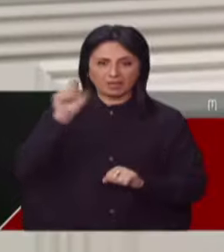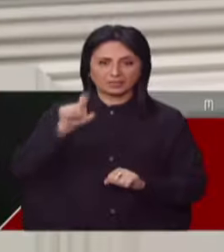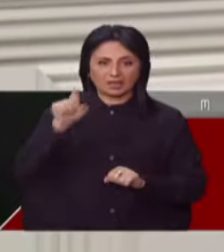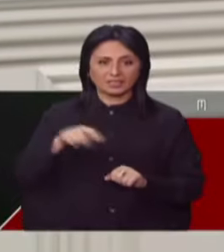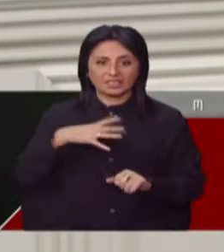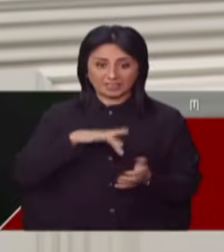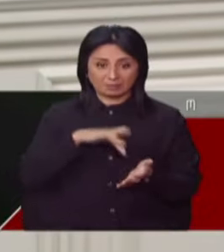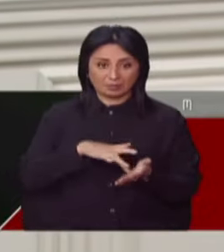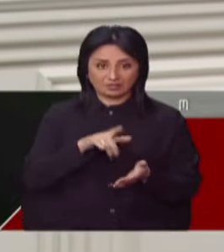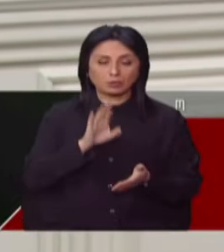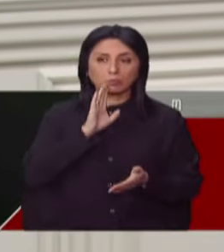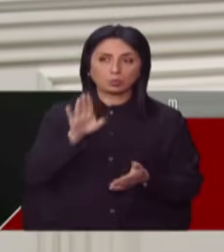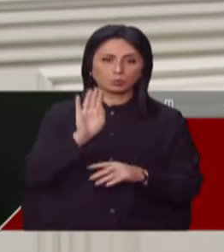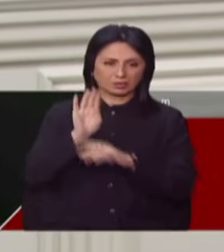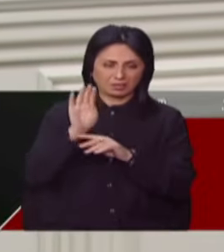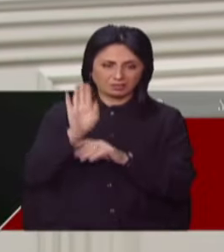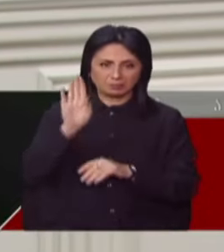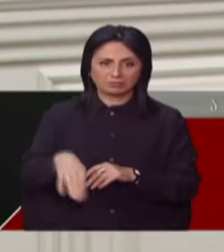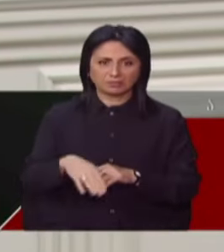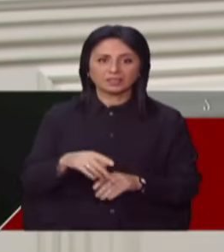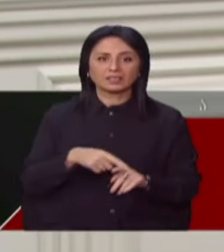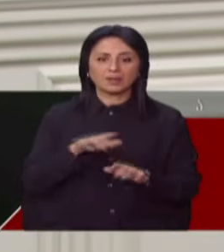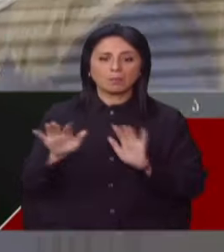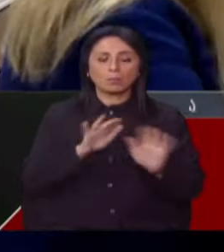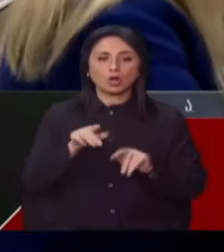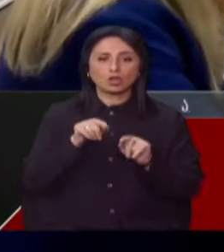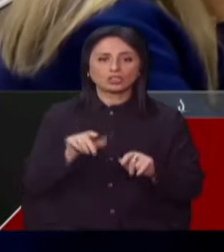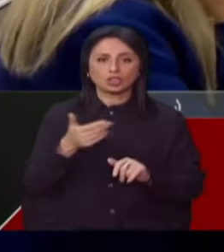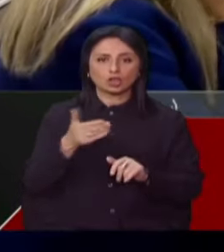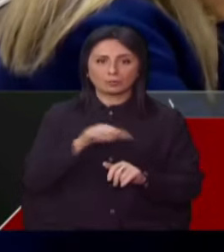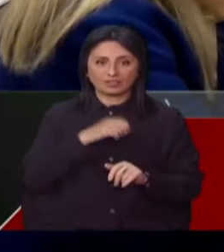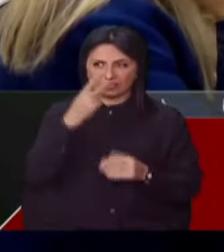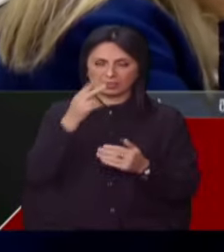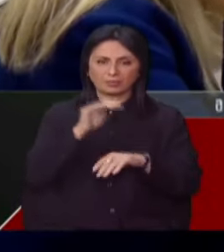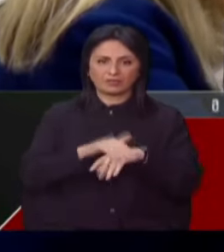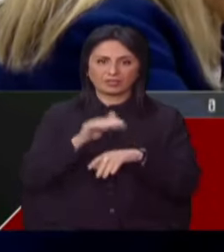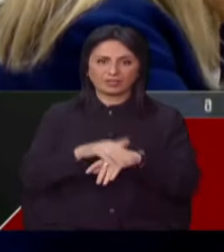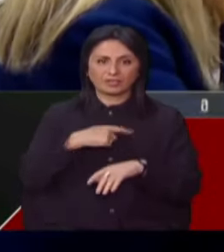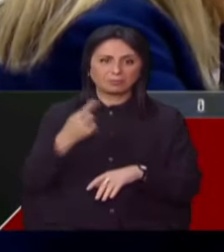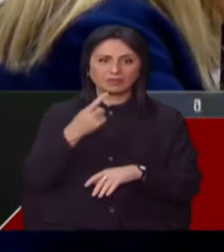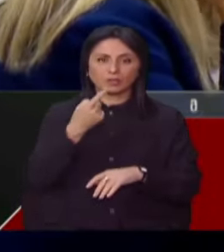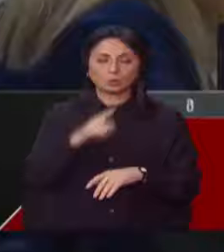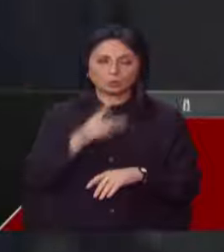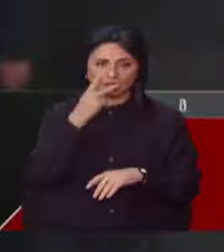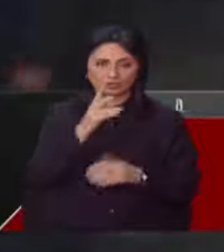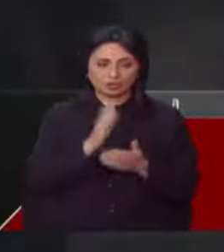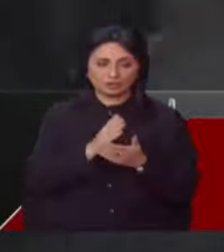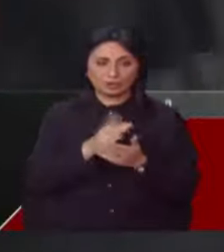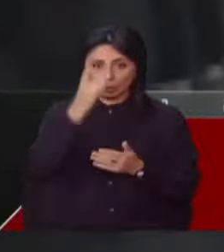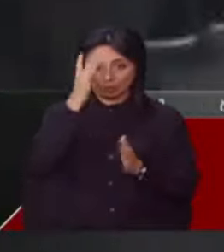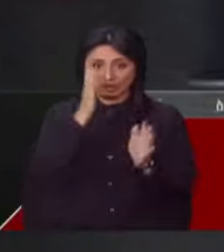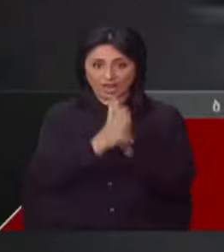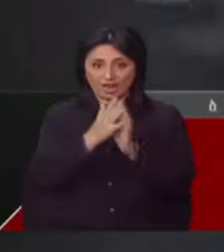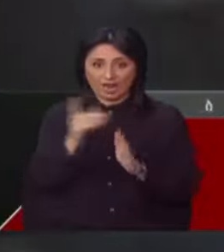ის თბილისიდან არც ბრიუსელის კრიტიკას მორიდებია და არც იმ პროცესისას, რომლის თვითმხილველიც ჩამოსვლის პირველივე წუთებში გახდა.